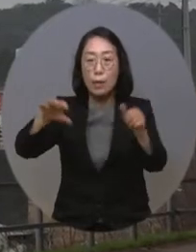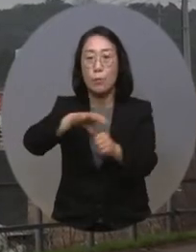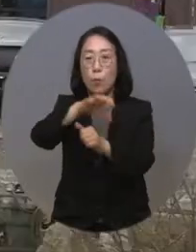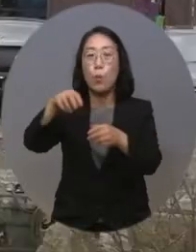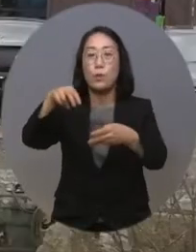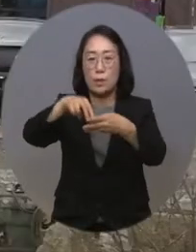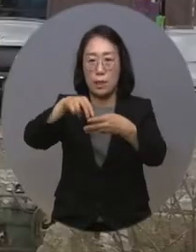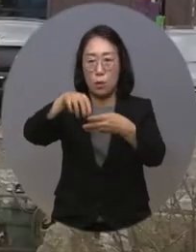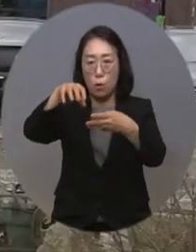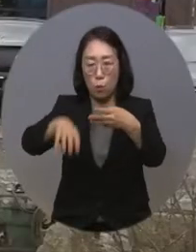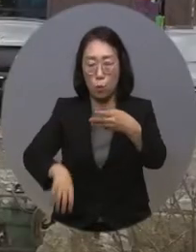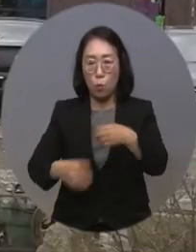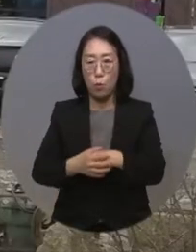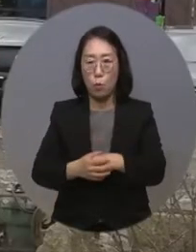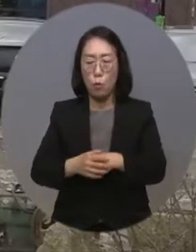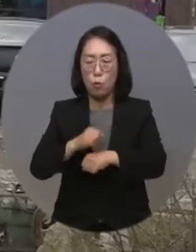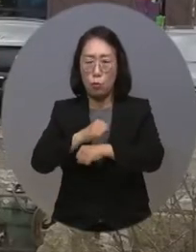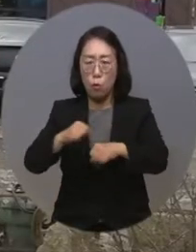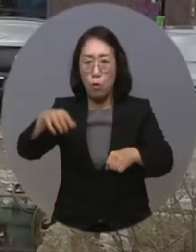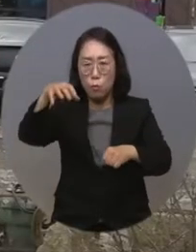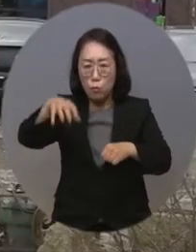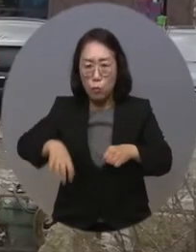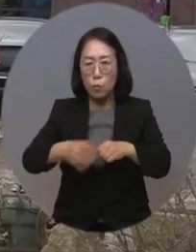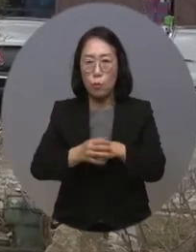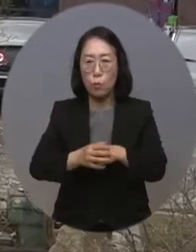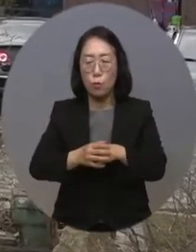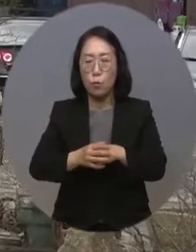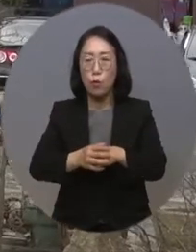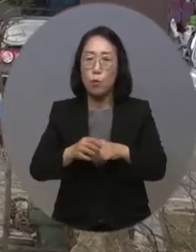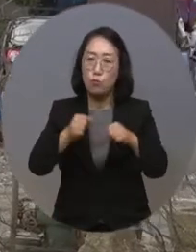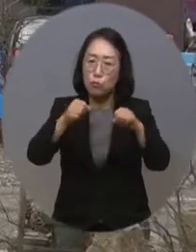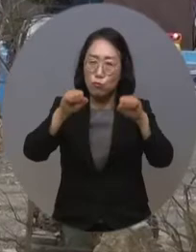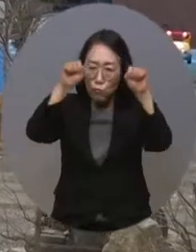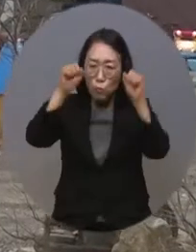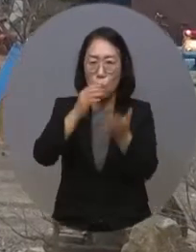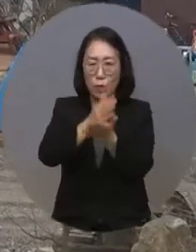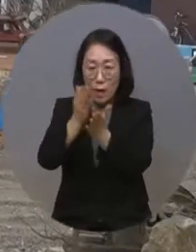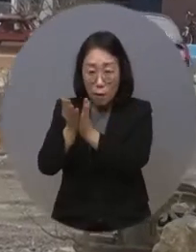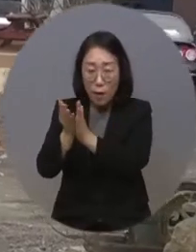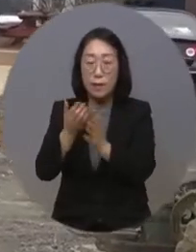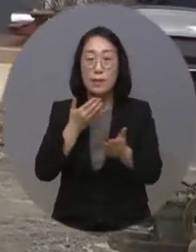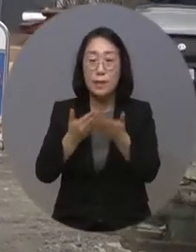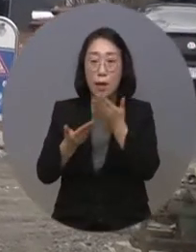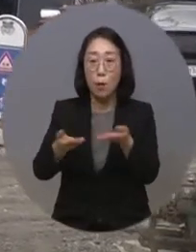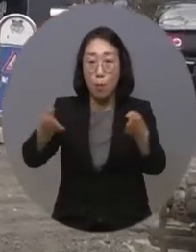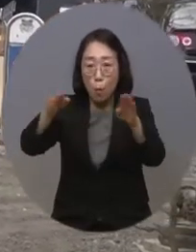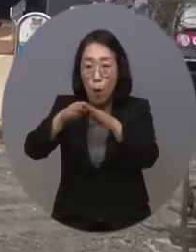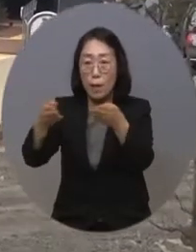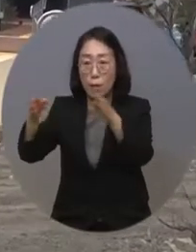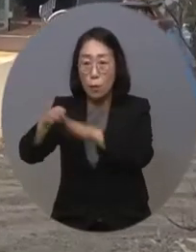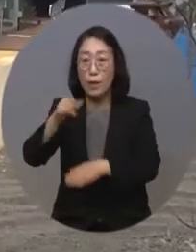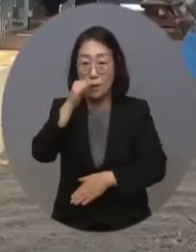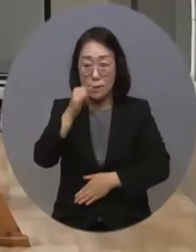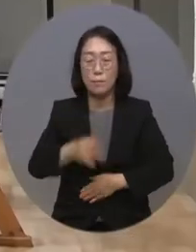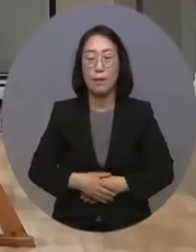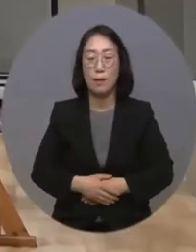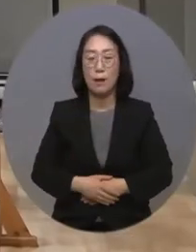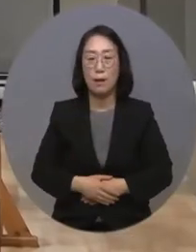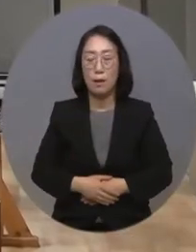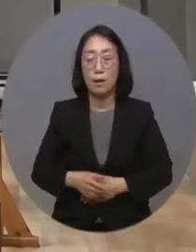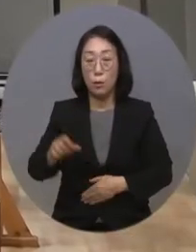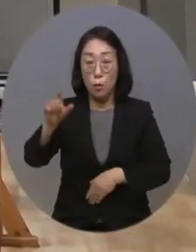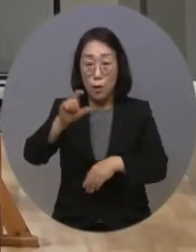서산장애인주간보호센터로서 천여평의 실내외 시설인 풋살장, 야외풀장, 민속체험관 등이 갖춰져 있는 곳입니다.